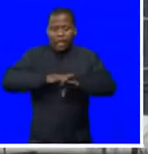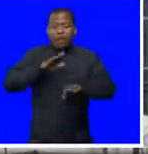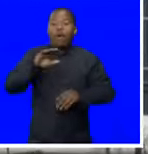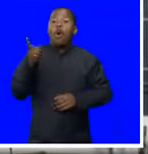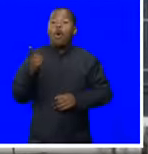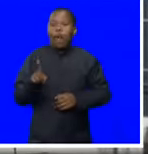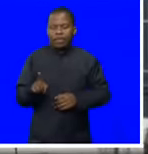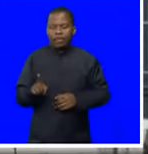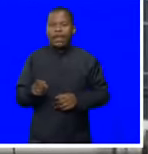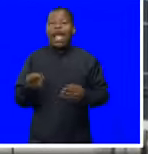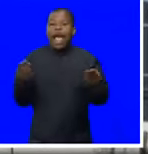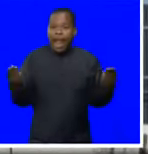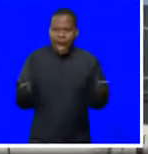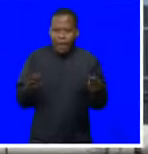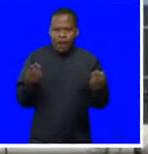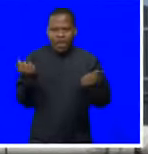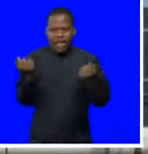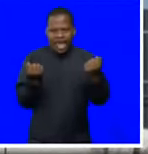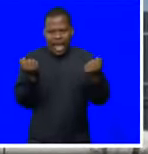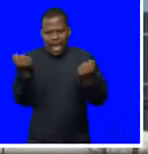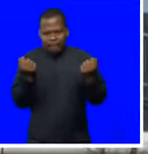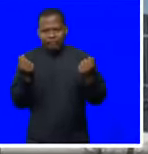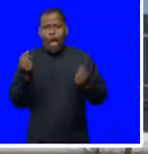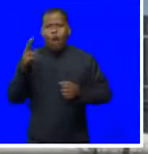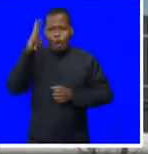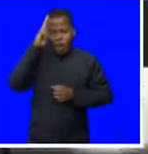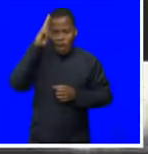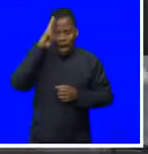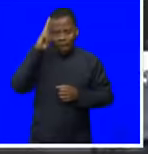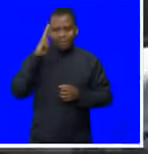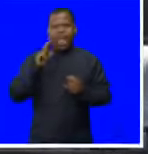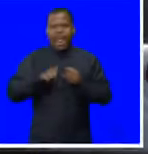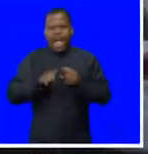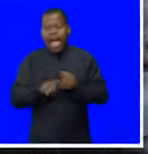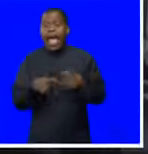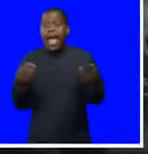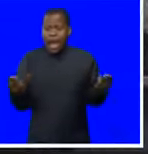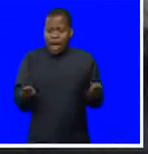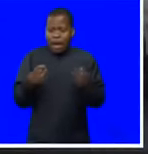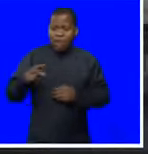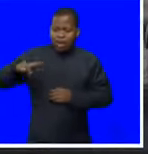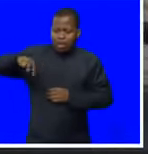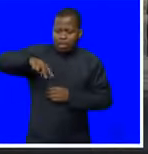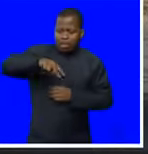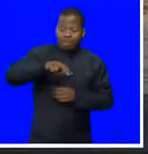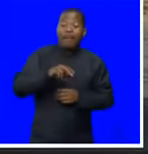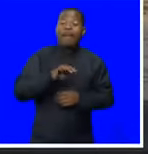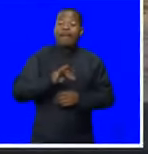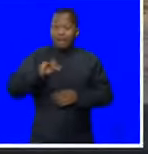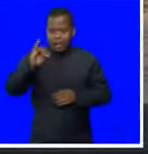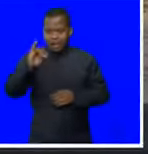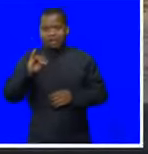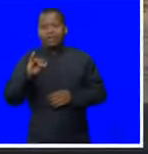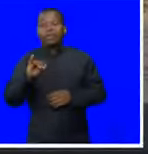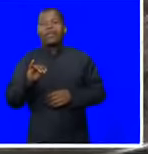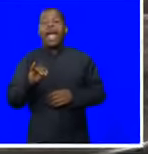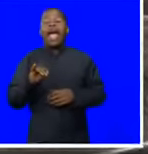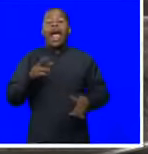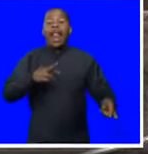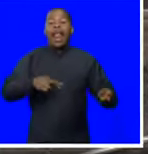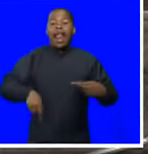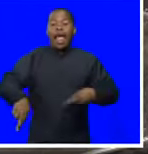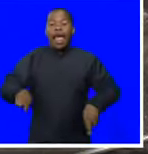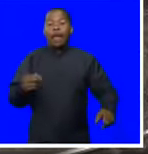nje sikhumbutane kakhulu kubashayeli nebasebenzisi bomgwaqo ngebumqoka bekuhlonipha leto timbawu